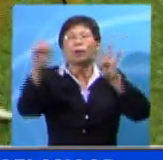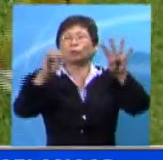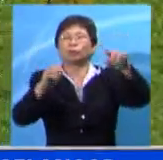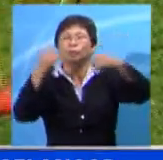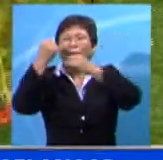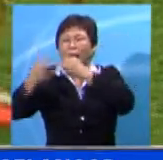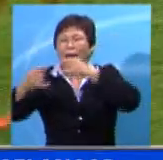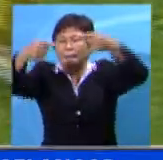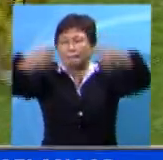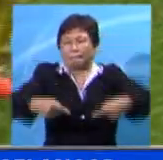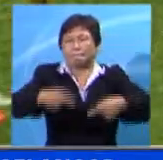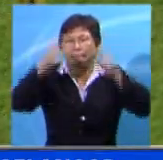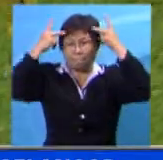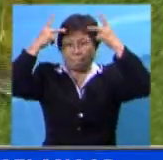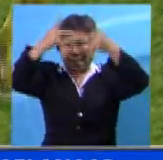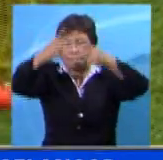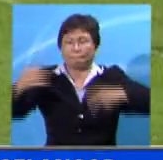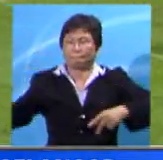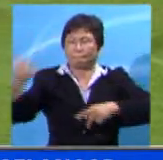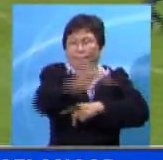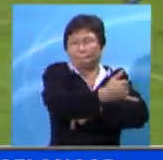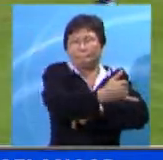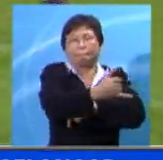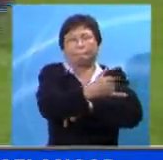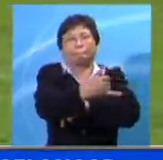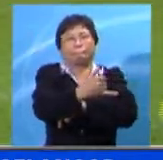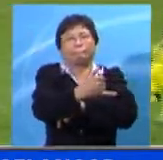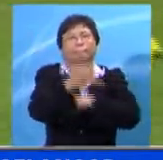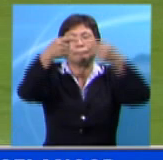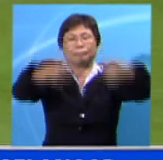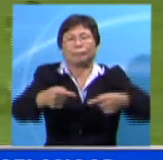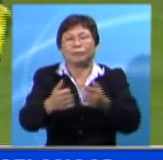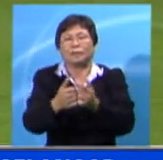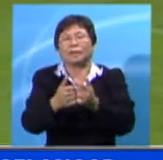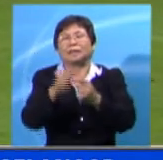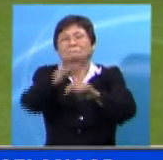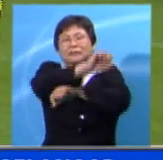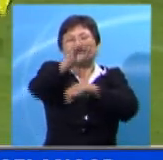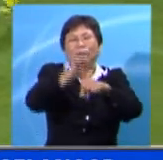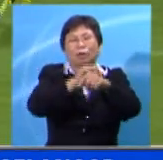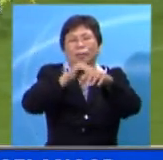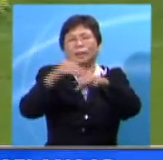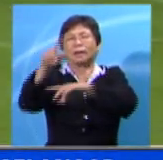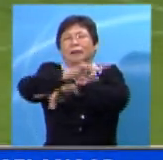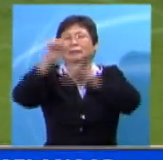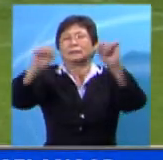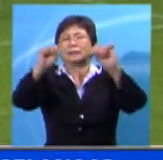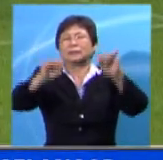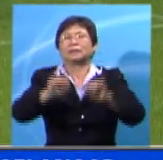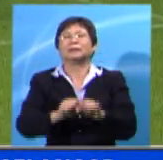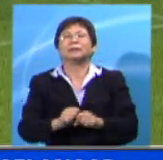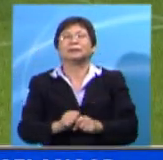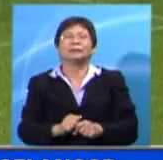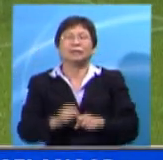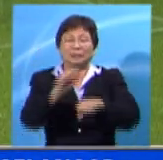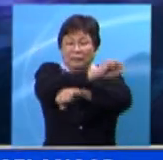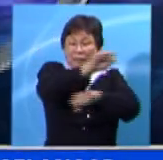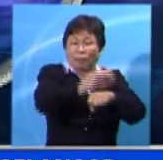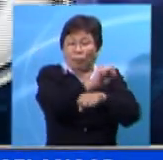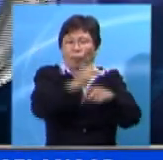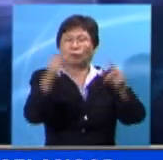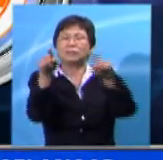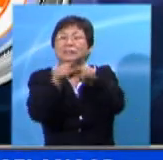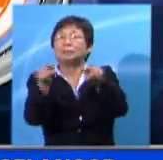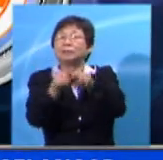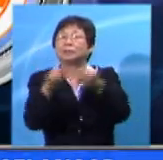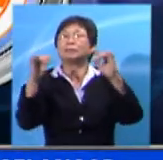perlawanan Pahang akan berkunjung ke stadium Jalan Besar berdean Li Selasa depan pasukan seberang tamb itu sekadar seri tanpa